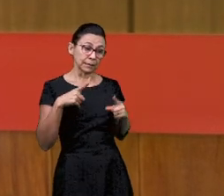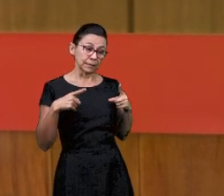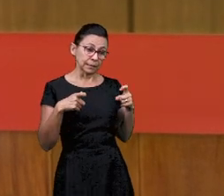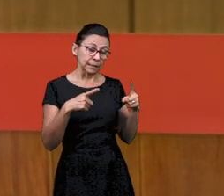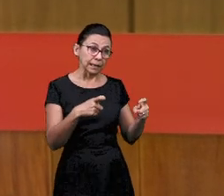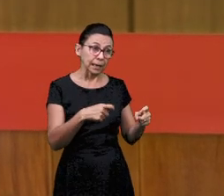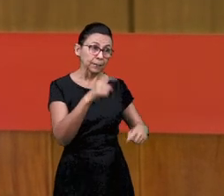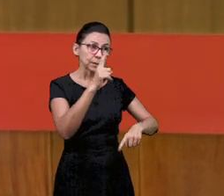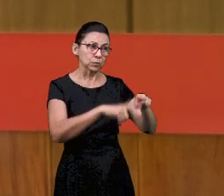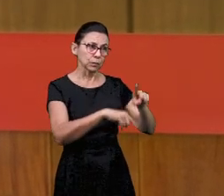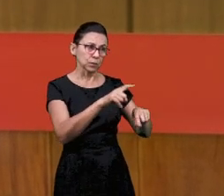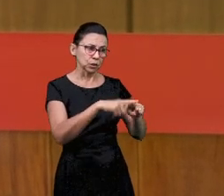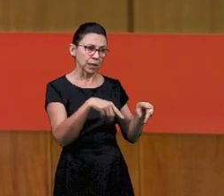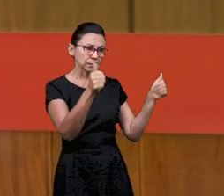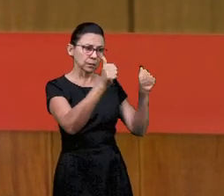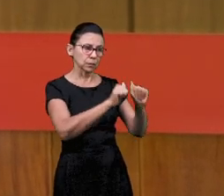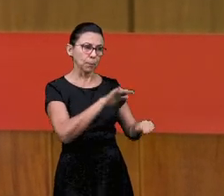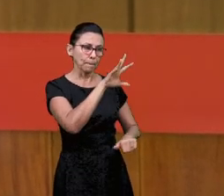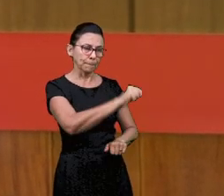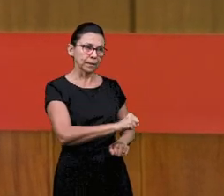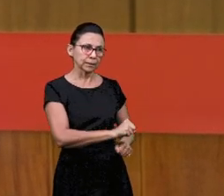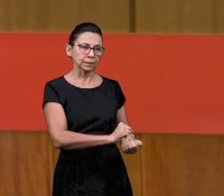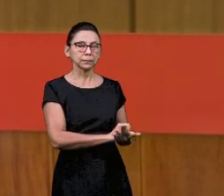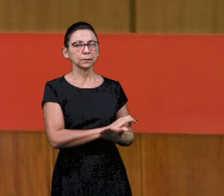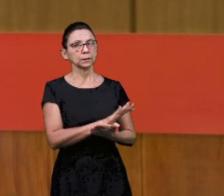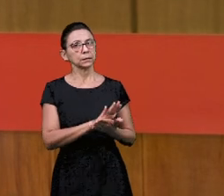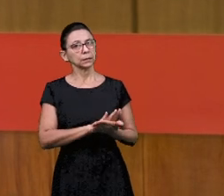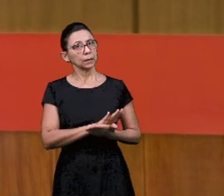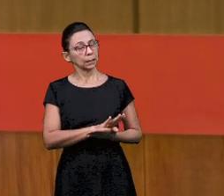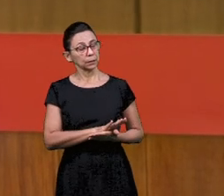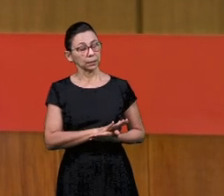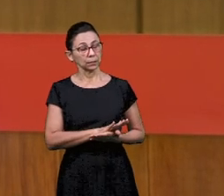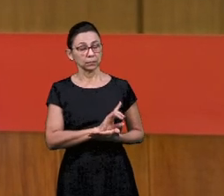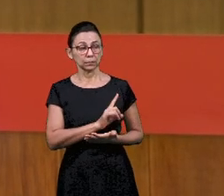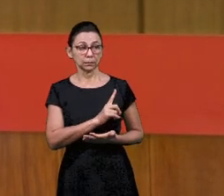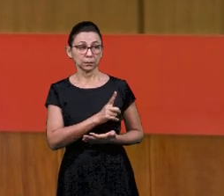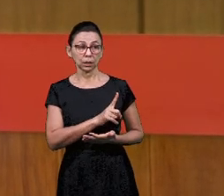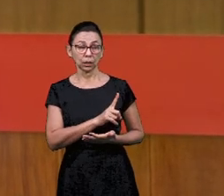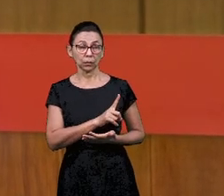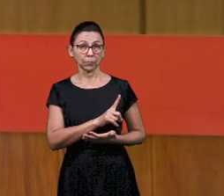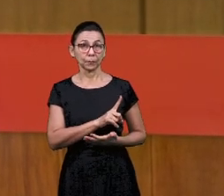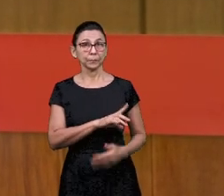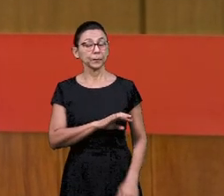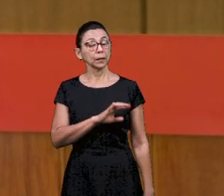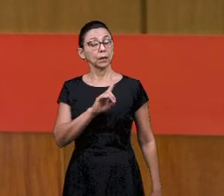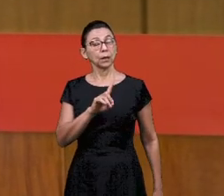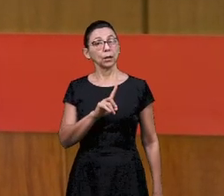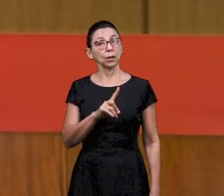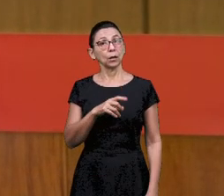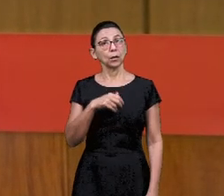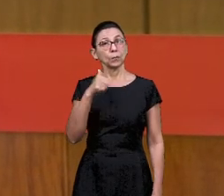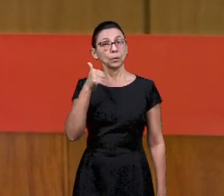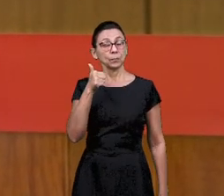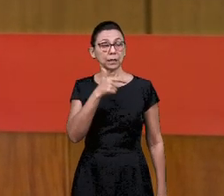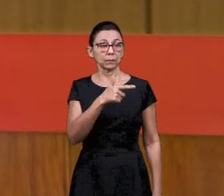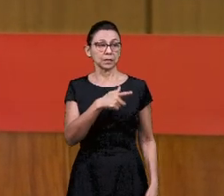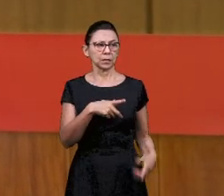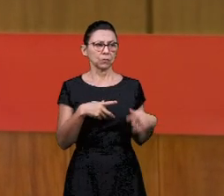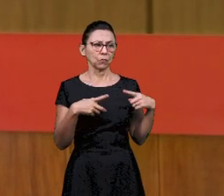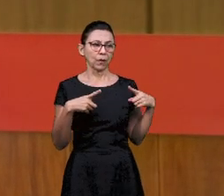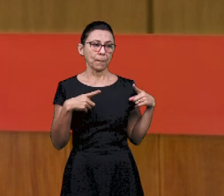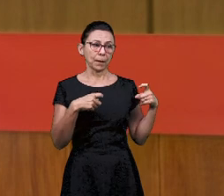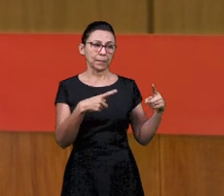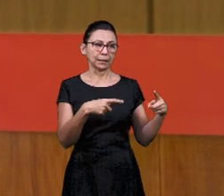dos amalequitas, você não traz nada. Ou você não traz nada, primeiro você não vai para a batalha de qualquer maneira.